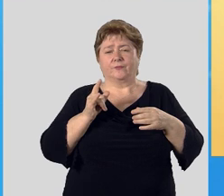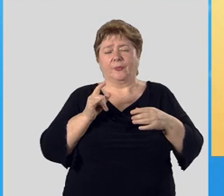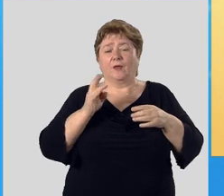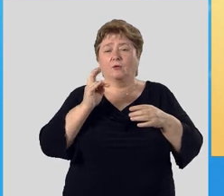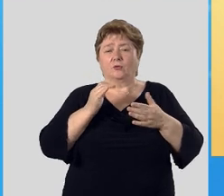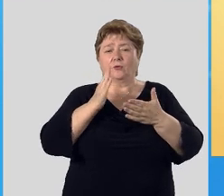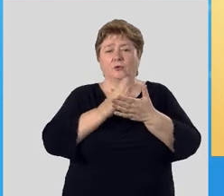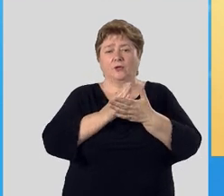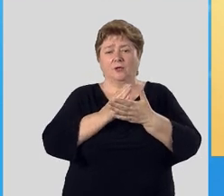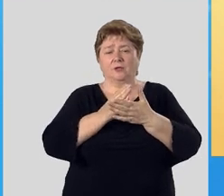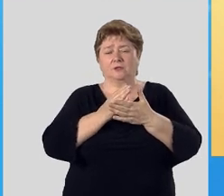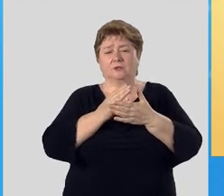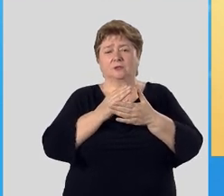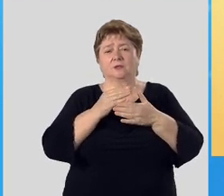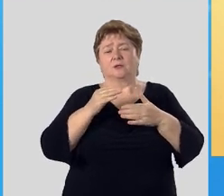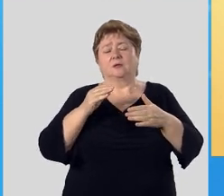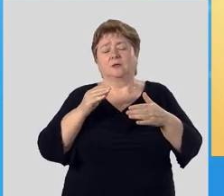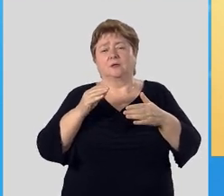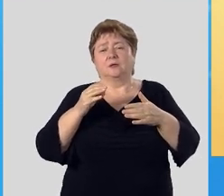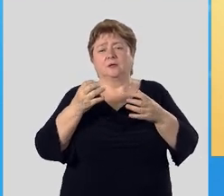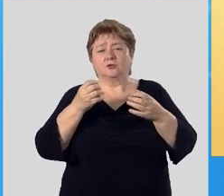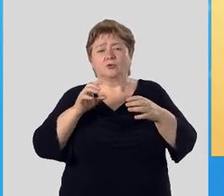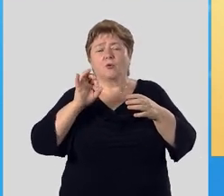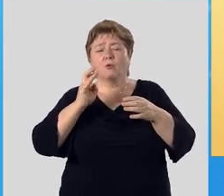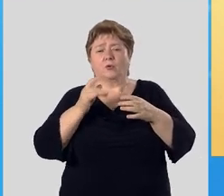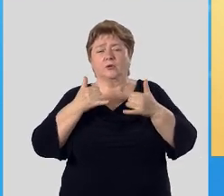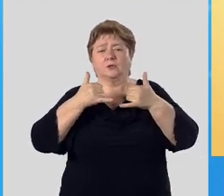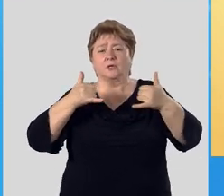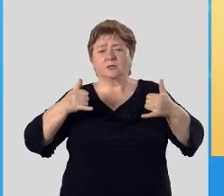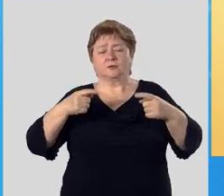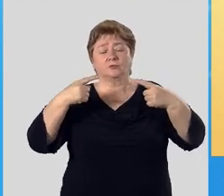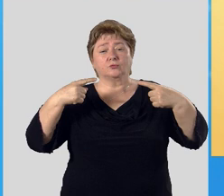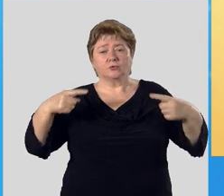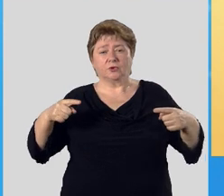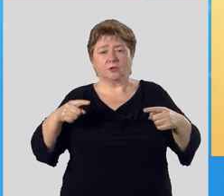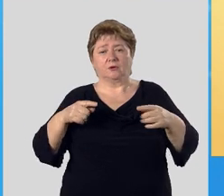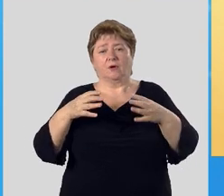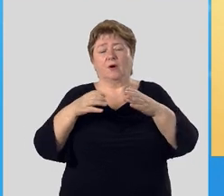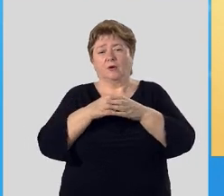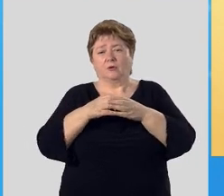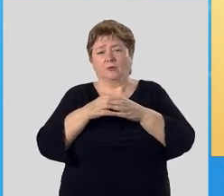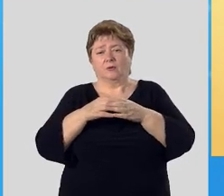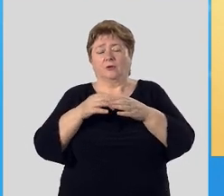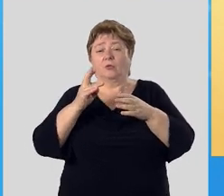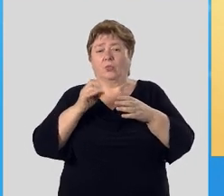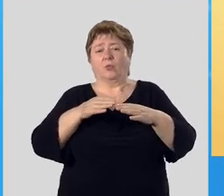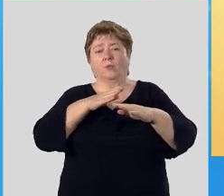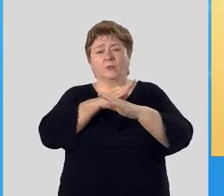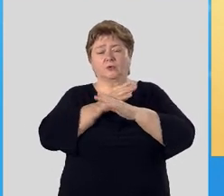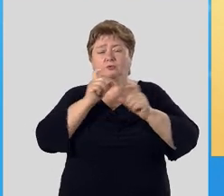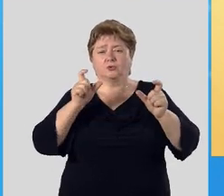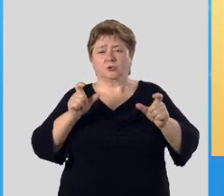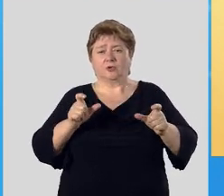но есть и рудименты органы развиты и у других видов но атрофированные у